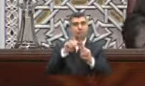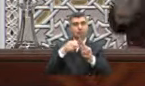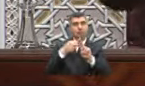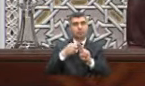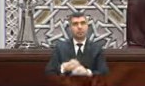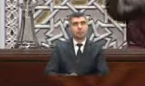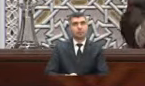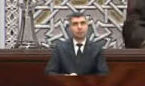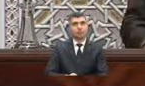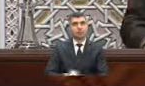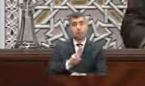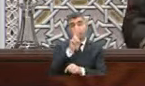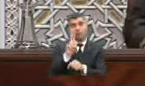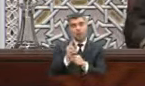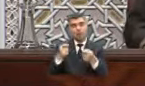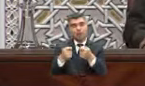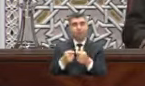نعم، تفضلي.